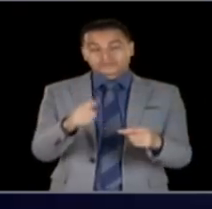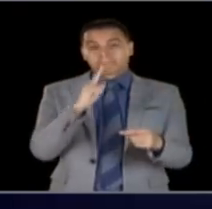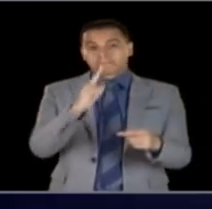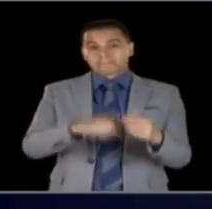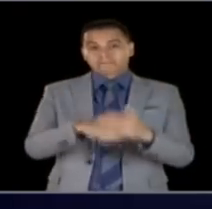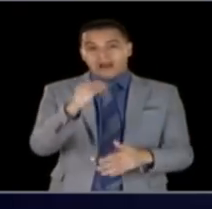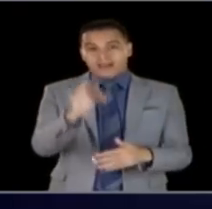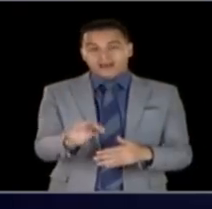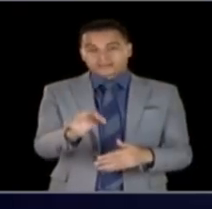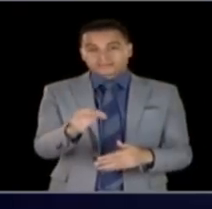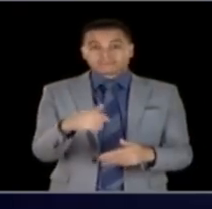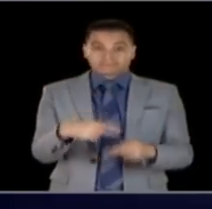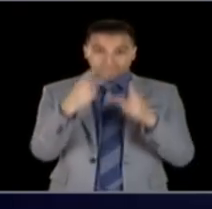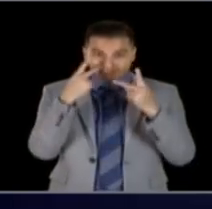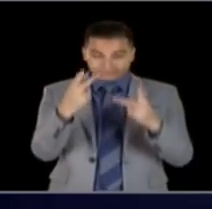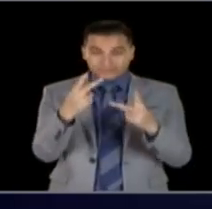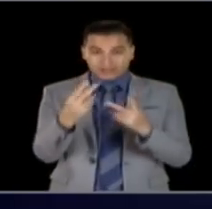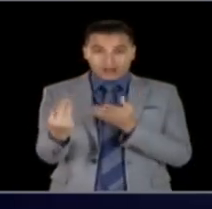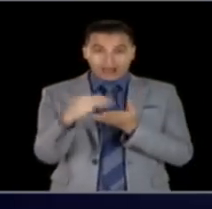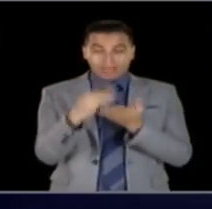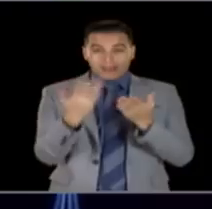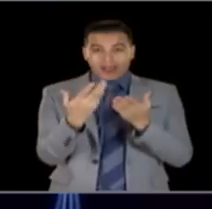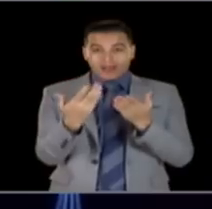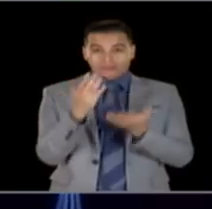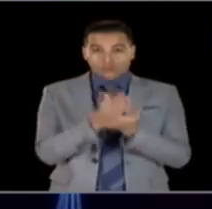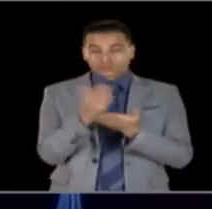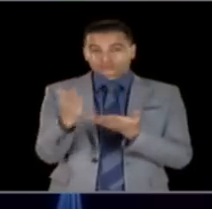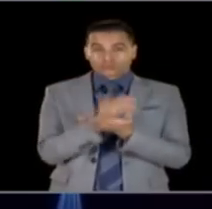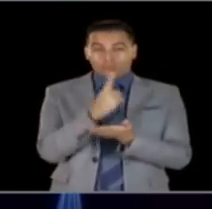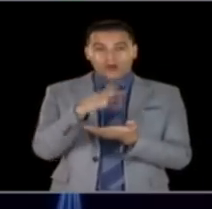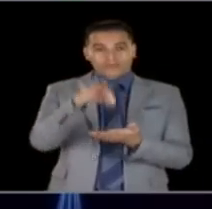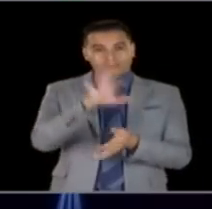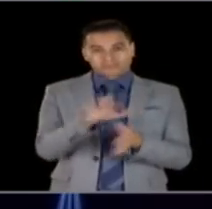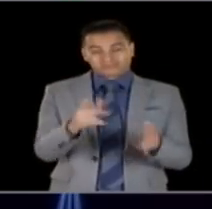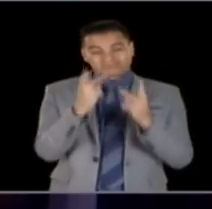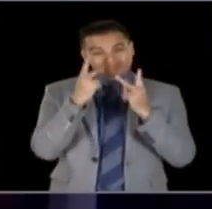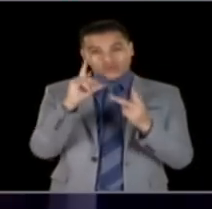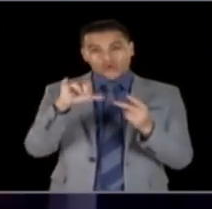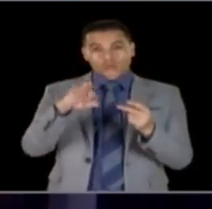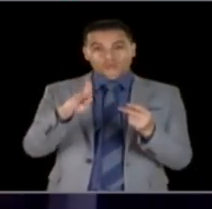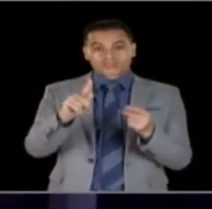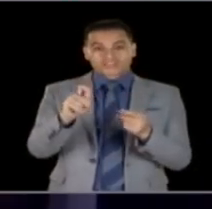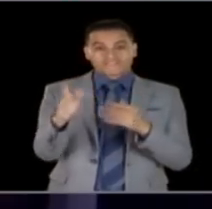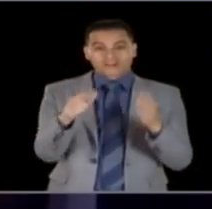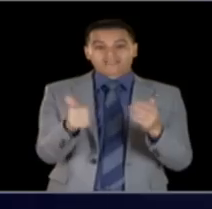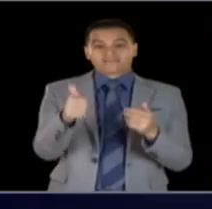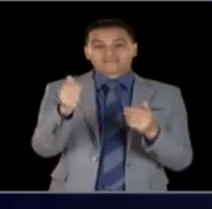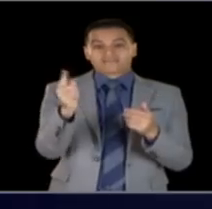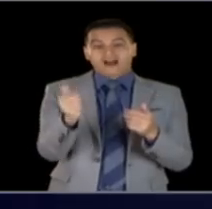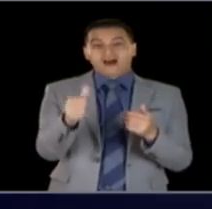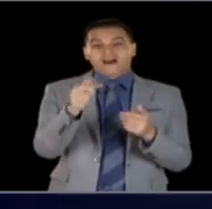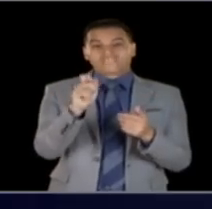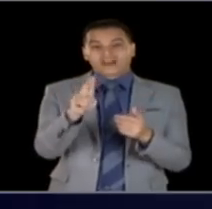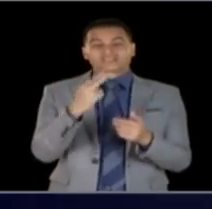مصيري، مش هيقبل الاسم على اتنين. يوسف رافت بتمنى لك كل التوفيق. تحية كلها